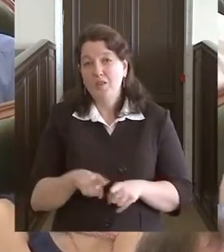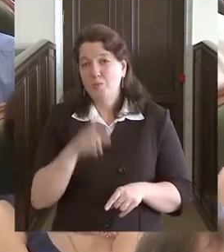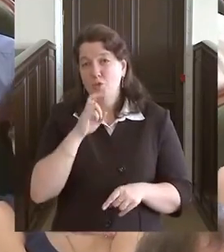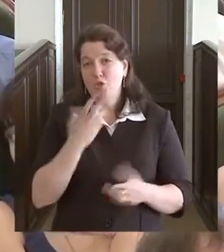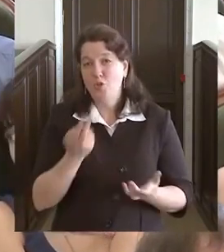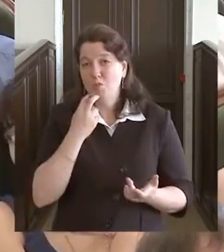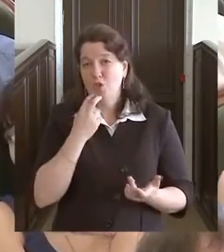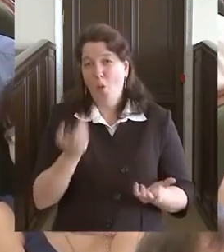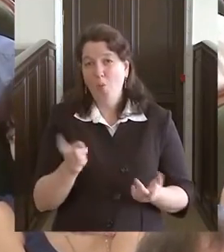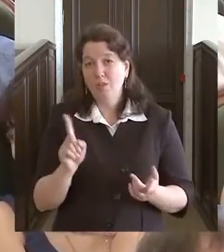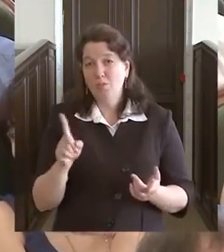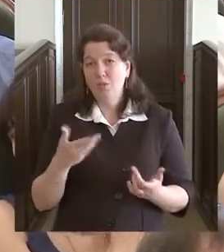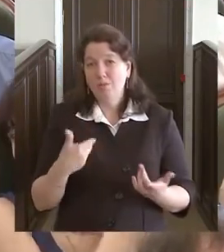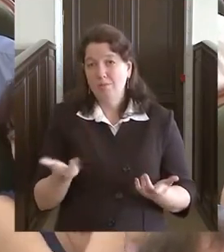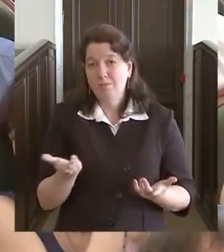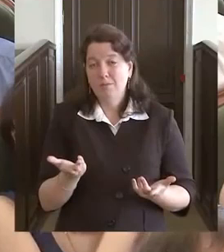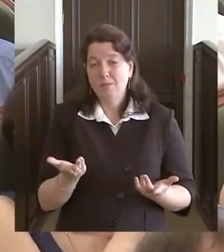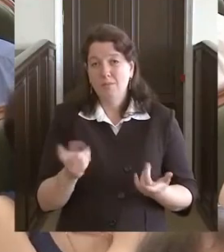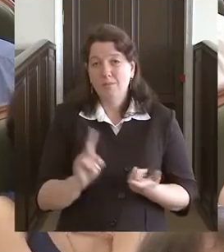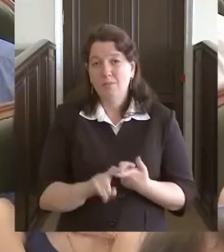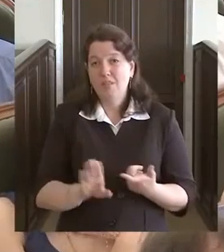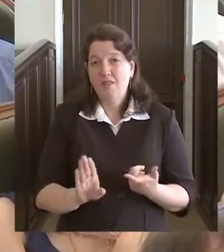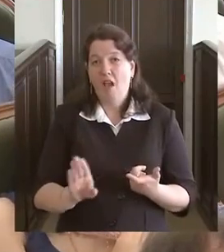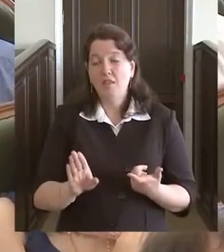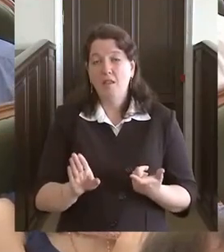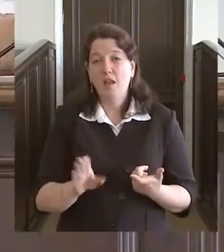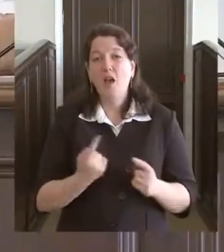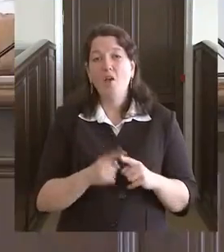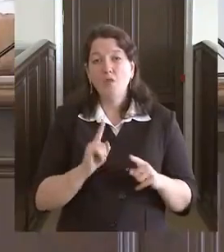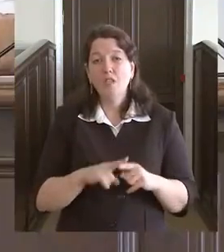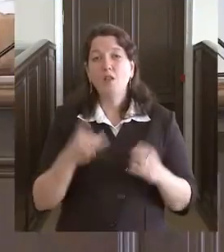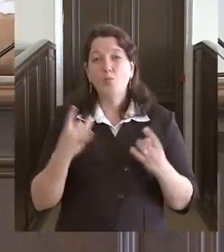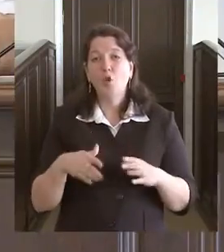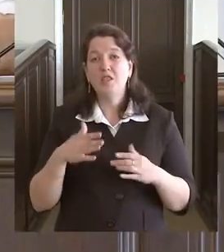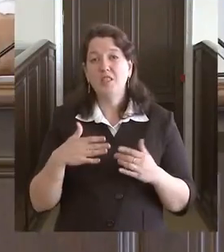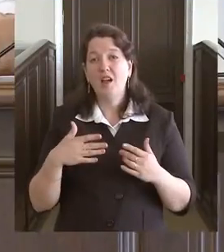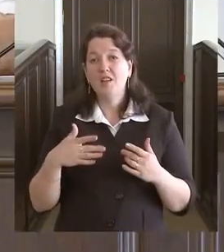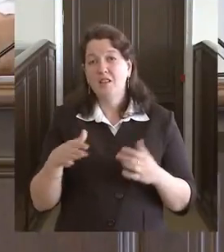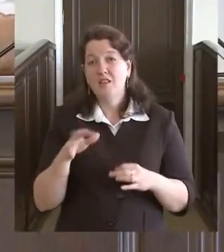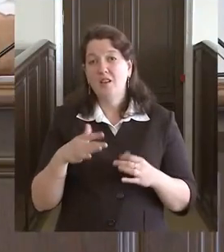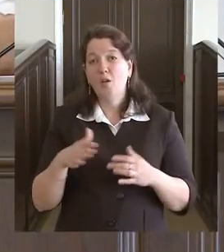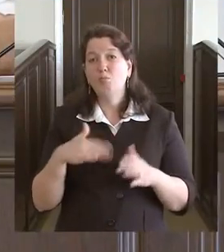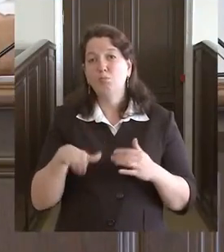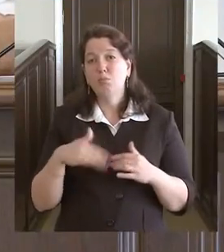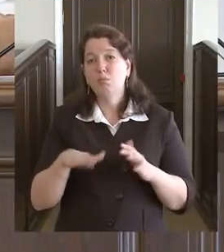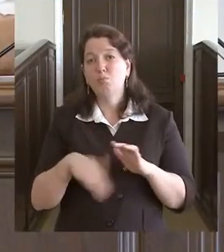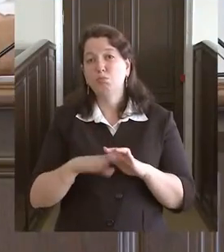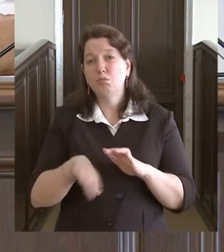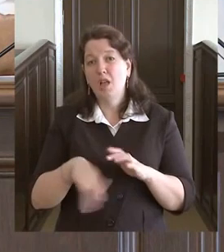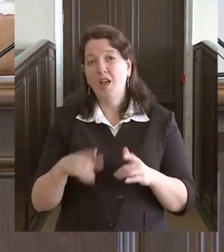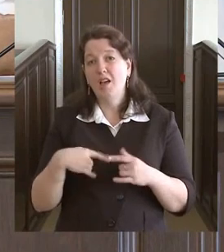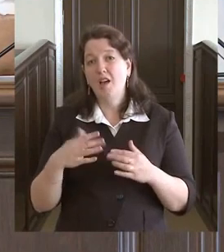не могут сравниться вот это действительно это именно болтовня или осуждение